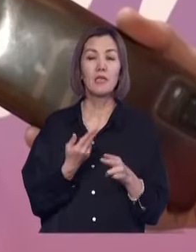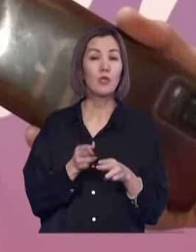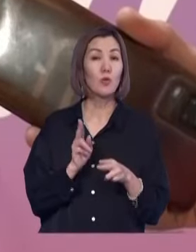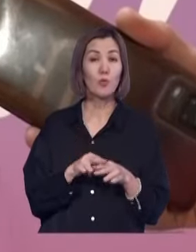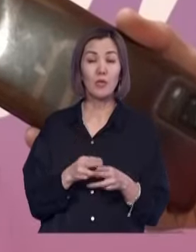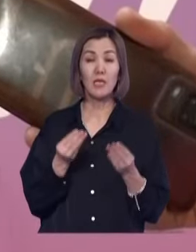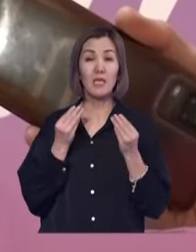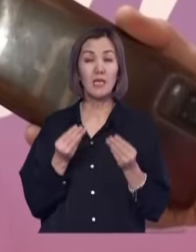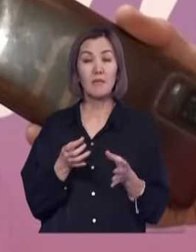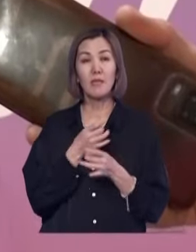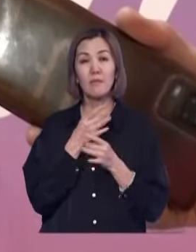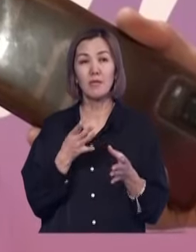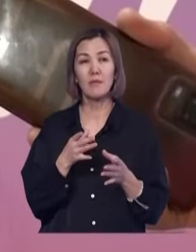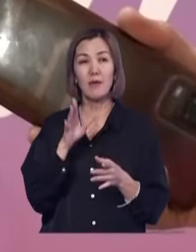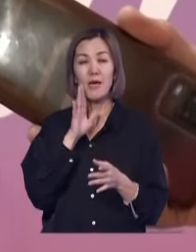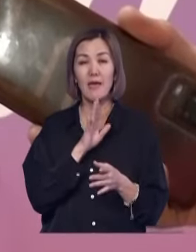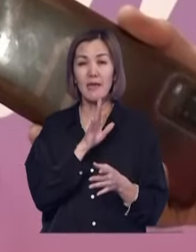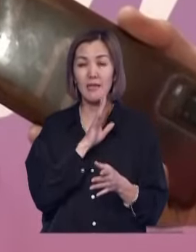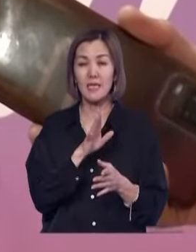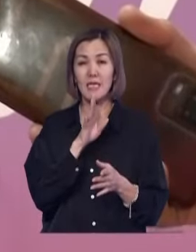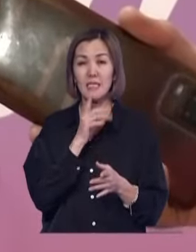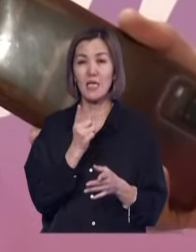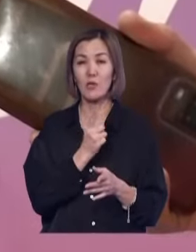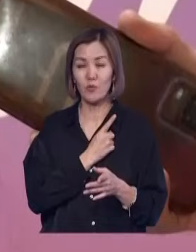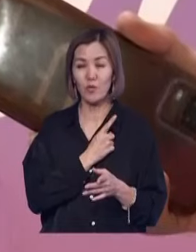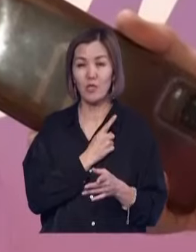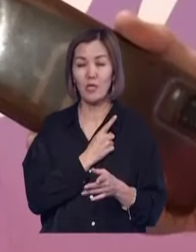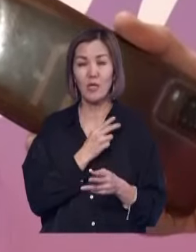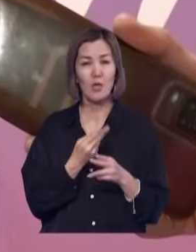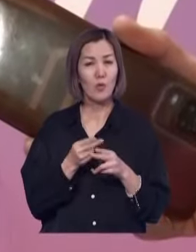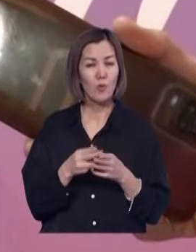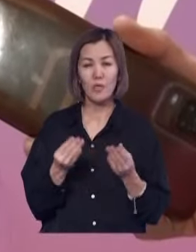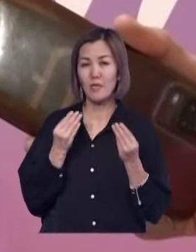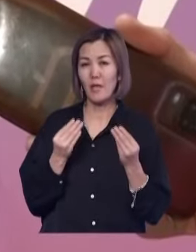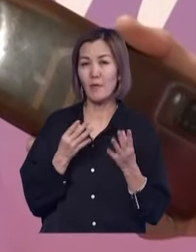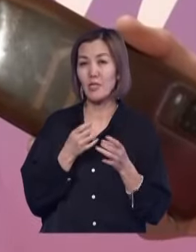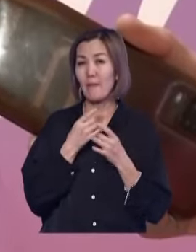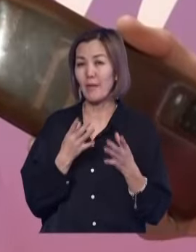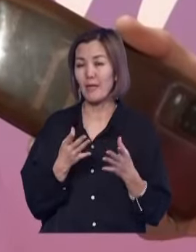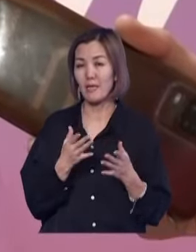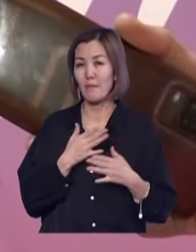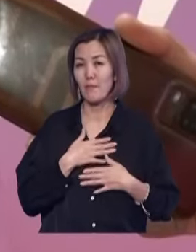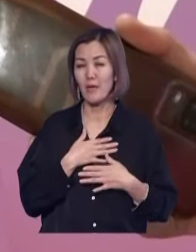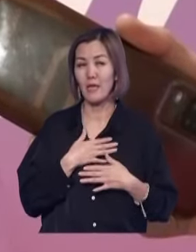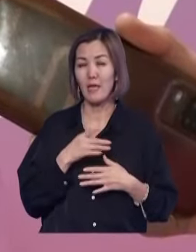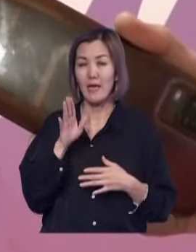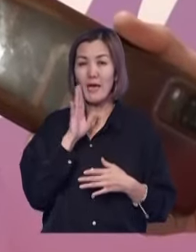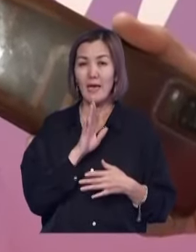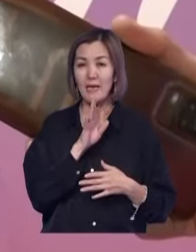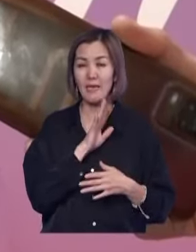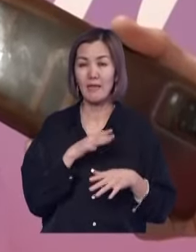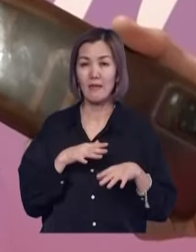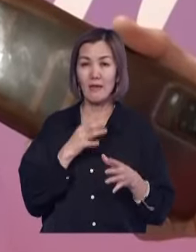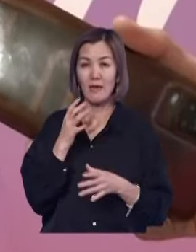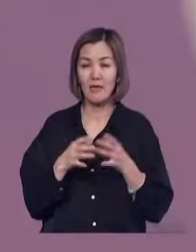бір керемет мейрам ғой. Әйел адамдардың бәрі күтетін өте бір тамаша керемет күн. Әйел адам